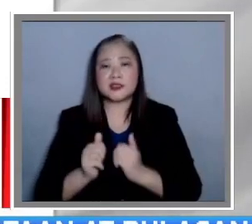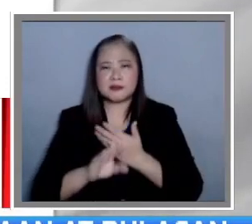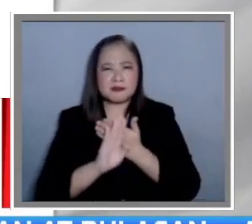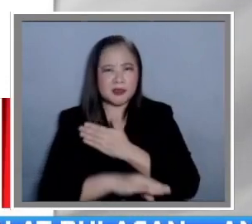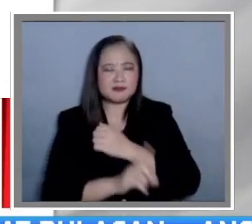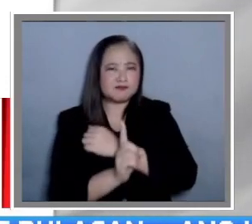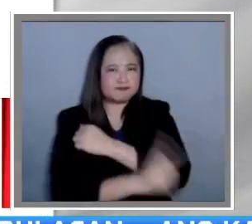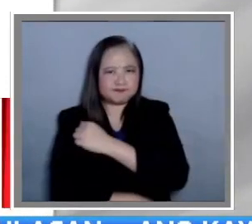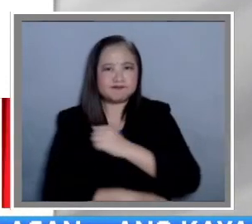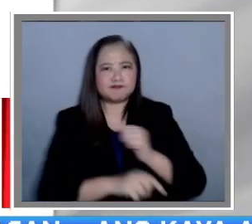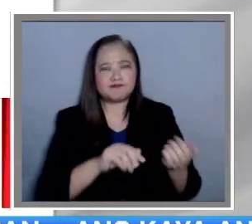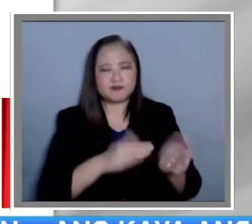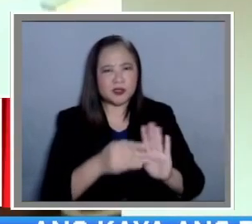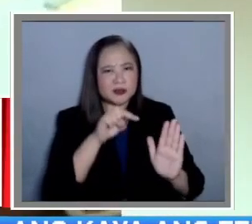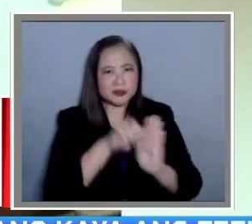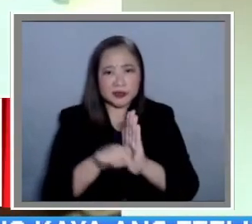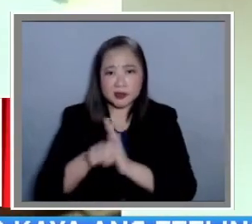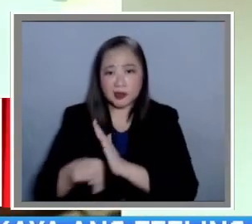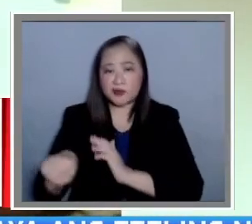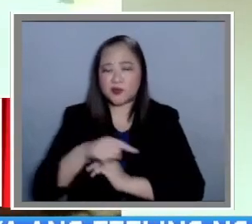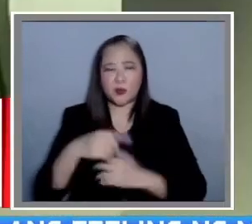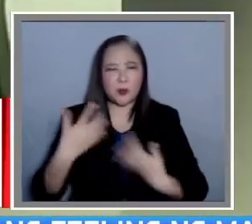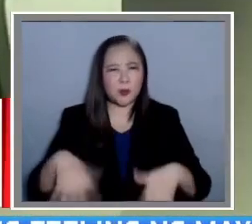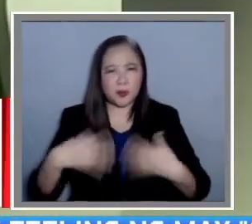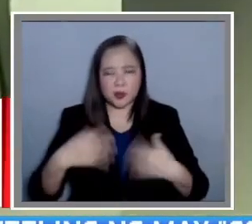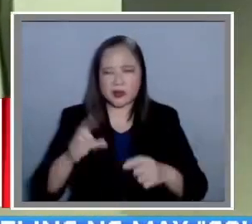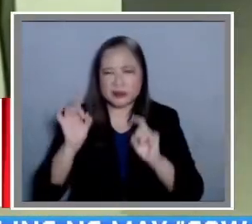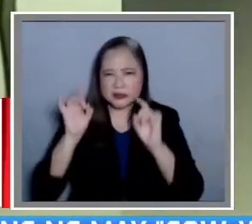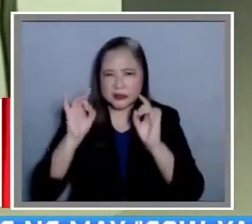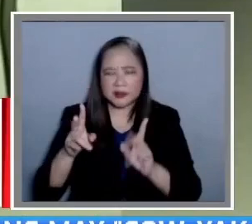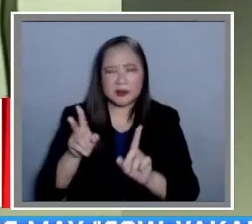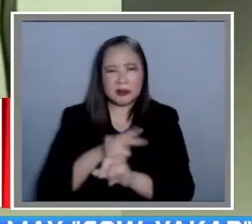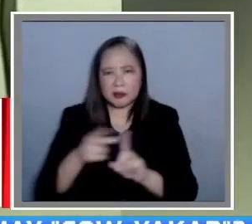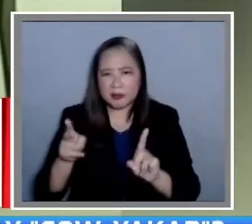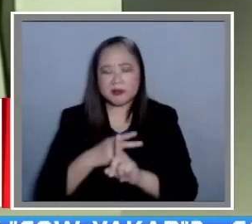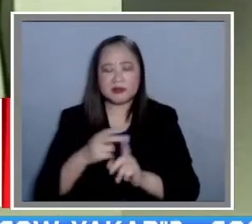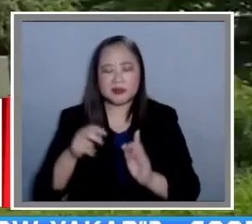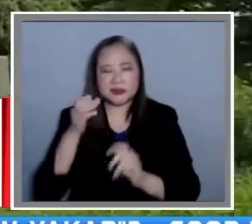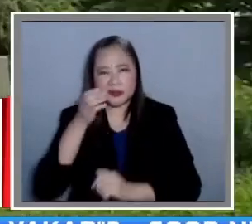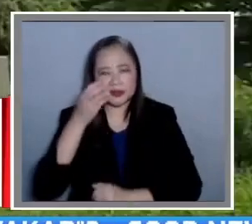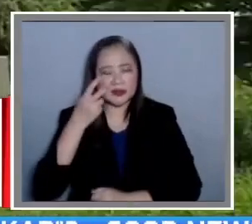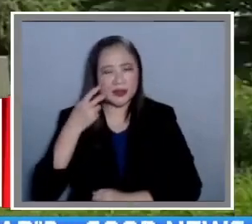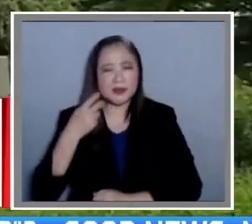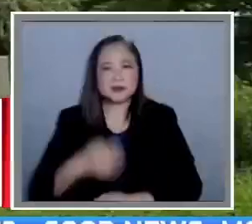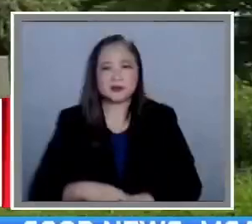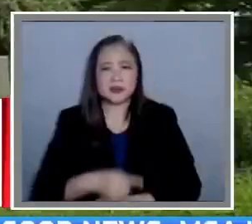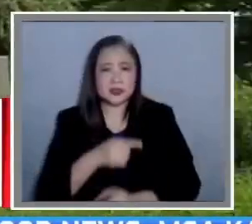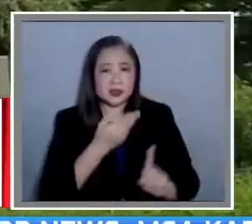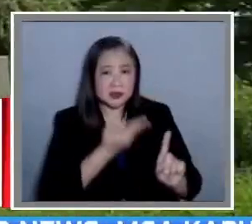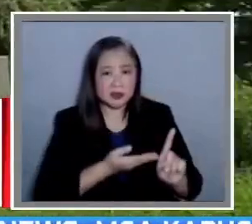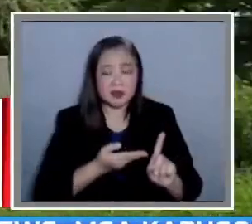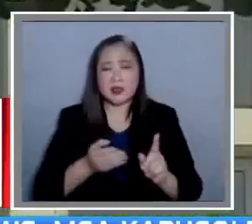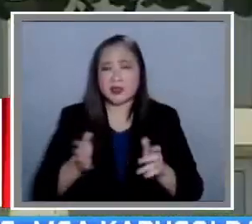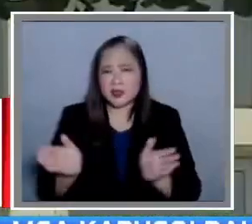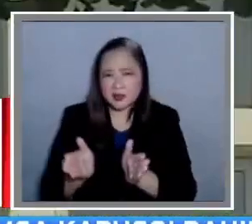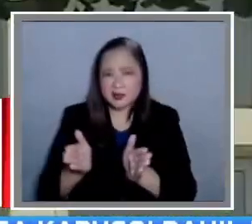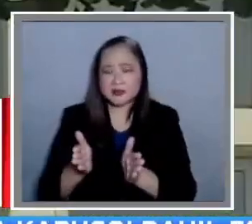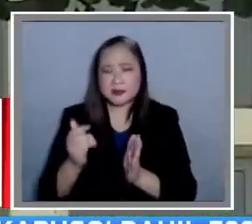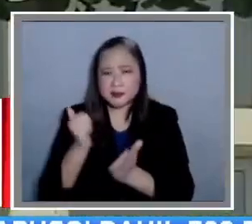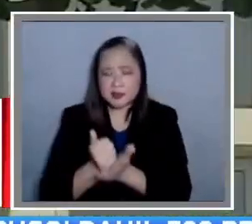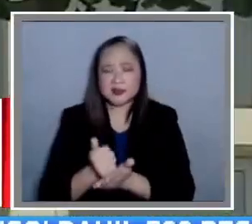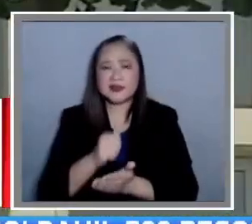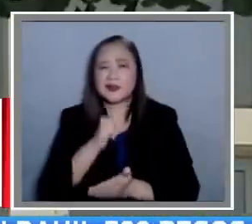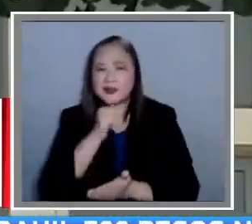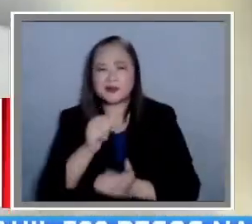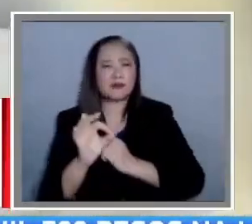sa mga karumal-dumal na krimen Matagal na raw niya itong isinusulong at hindi bilang paghihiganti sa pagbitay ng China sa